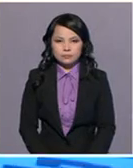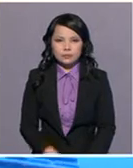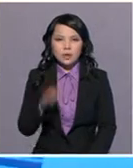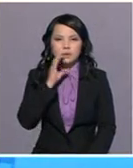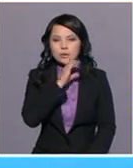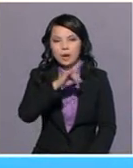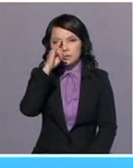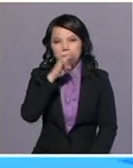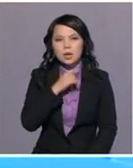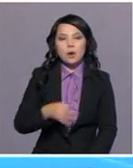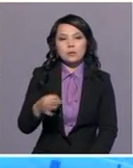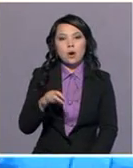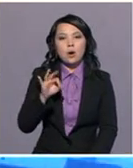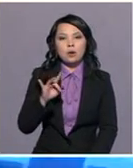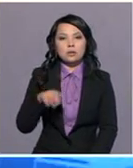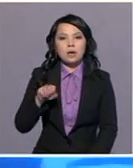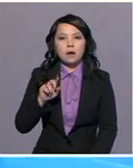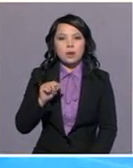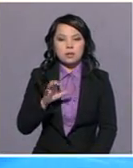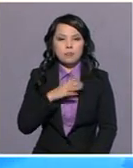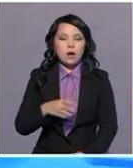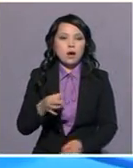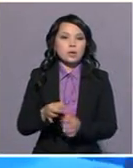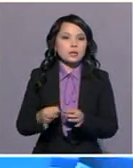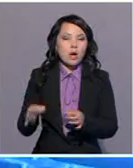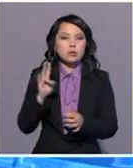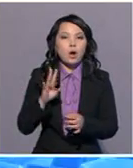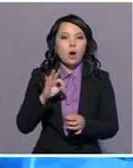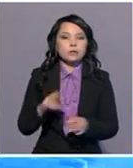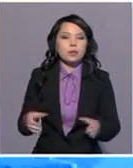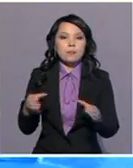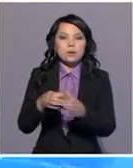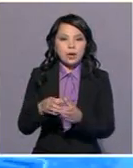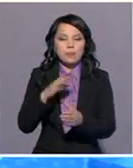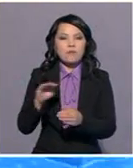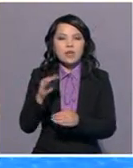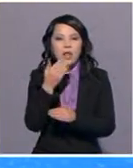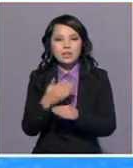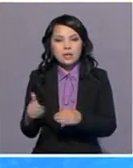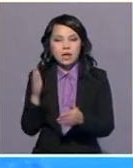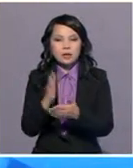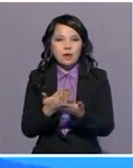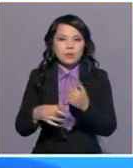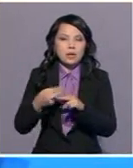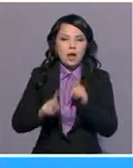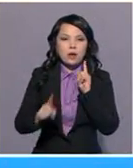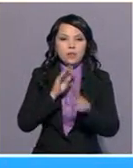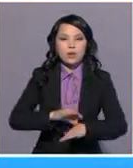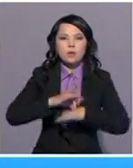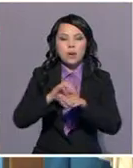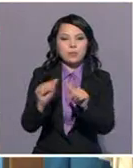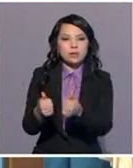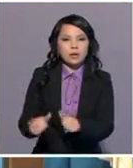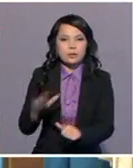Оңтүстік Қазақстан облысы Ордабасы аудандық Нұр Отан партиясының филиалы Нұр Отан Нұрлы Болашақ жолында атты конференция ұйымдастырды. Жиында